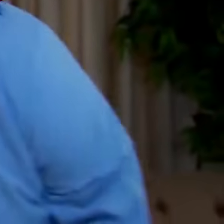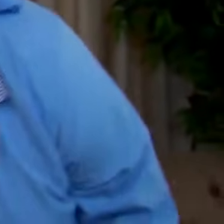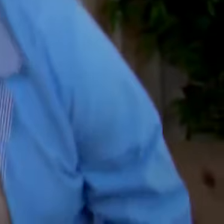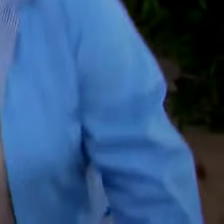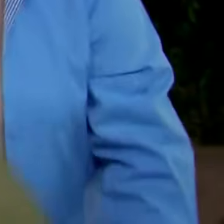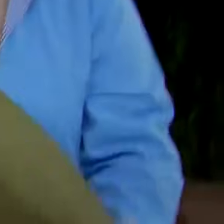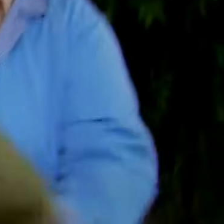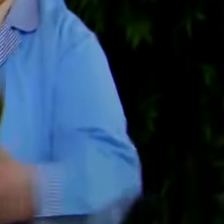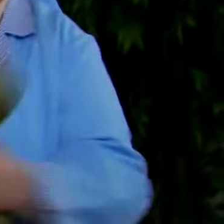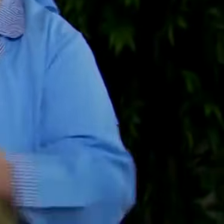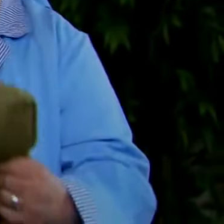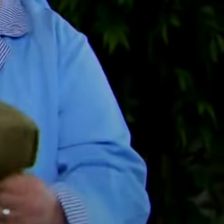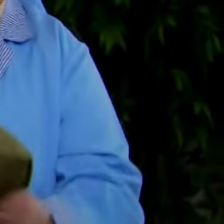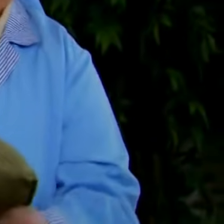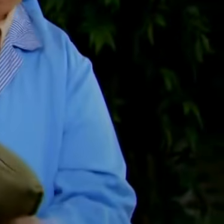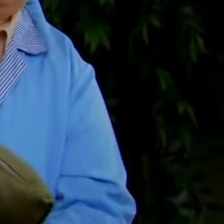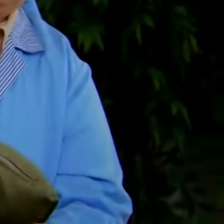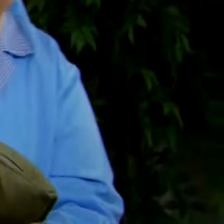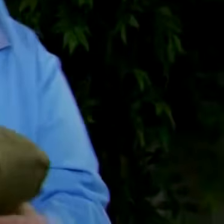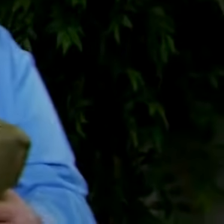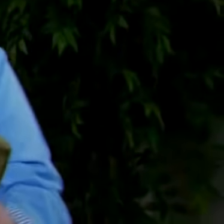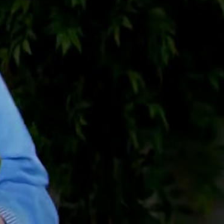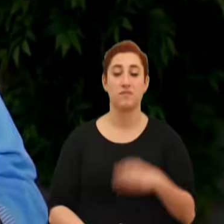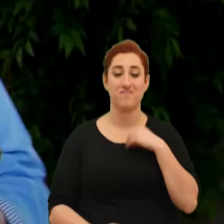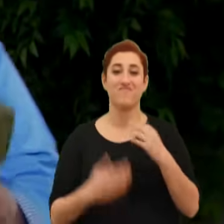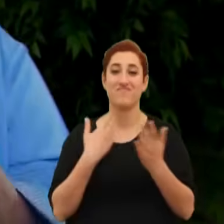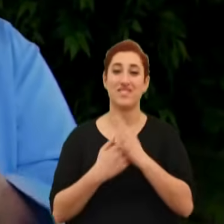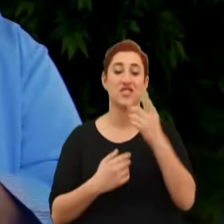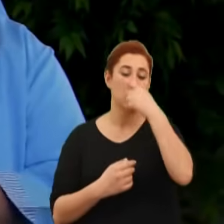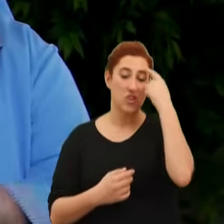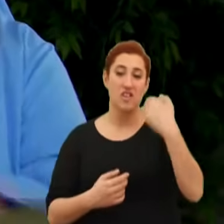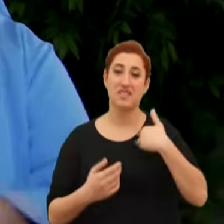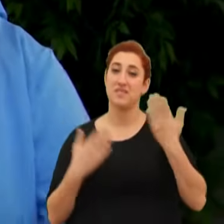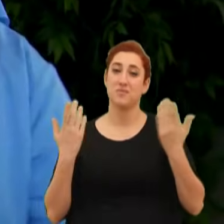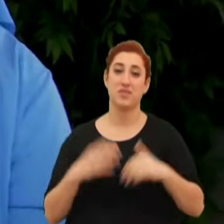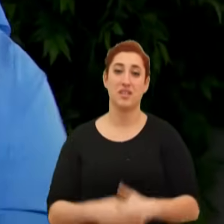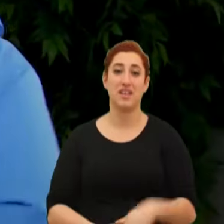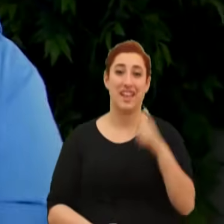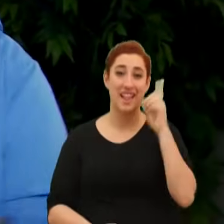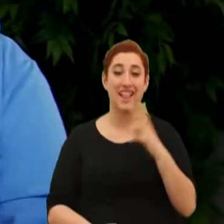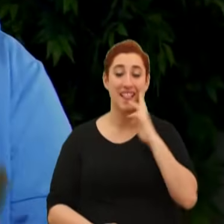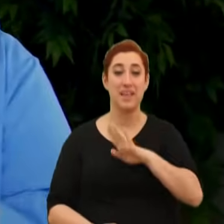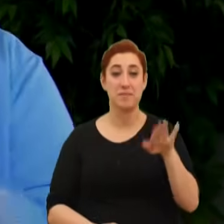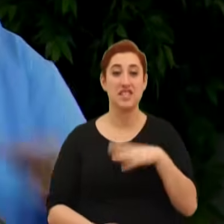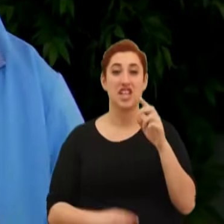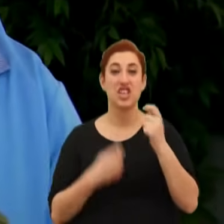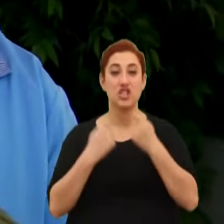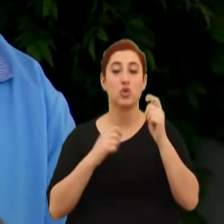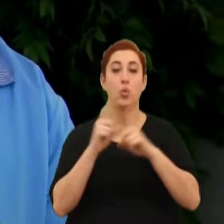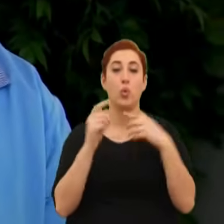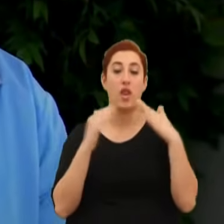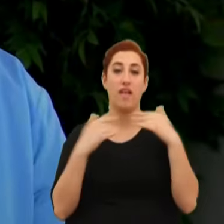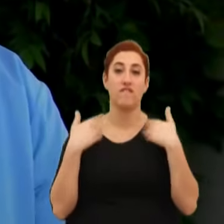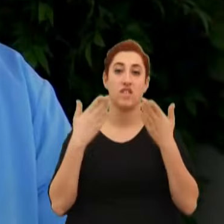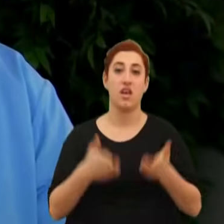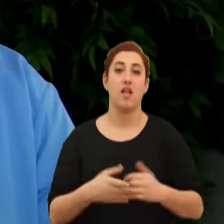düzeltiyor. Ve kalınlı cam diye gergin, huzursuz. Hay Allah, bir şans bendeki de ya. İlk temizlik işimle dünürlerin evine